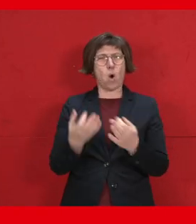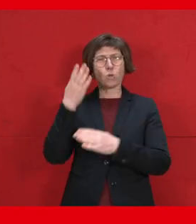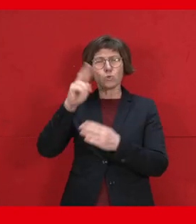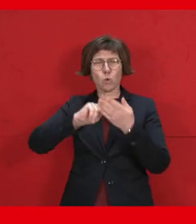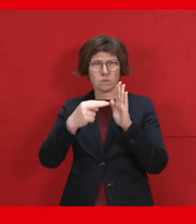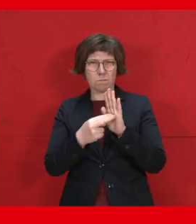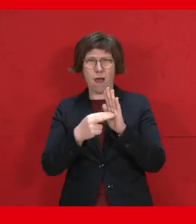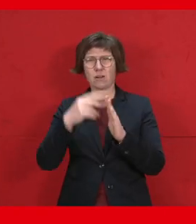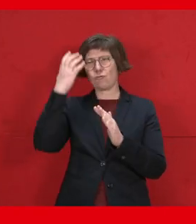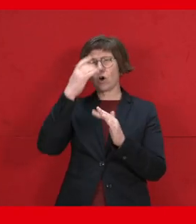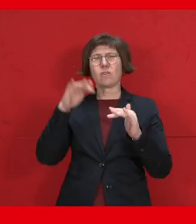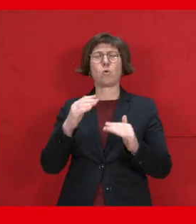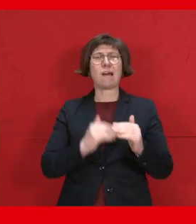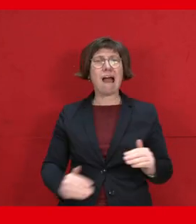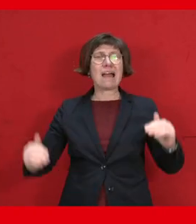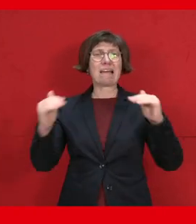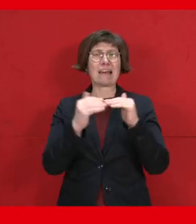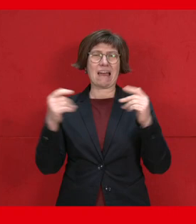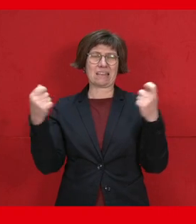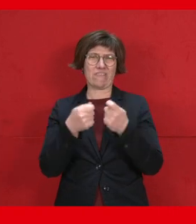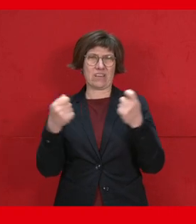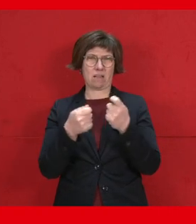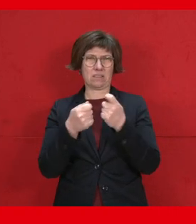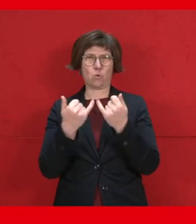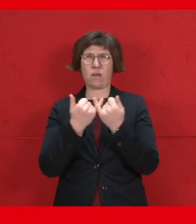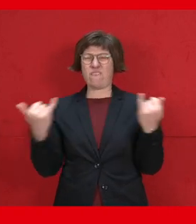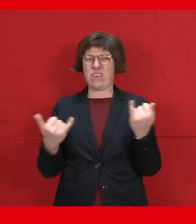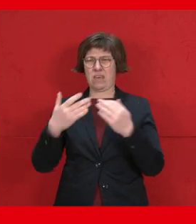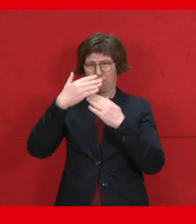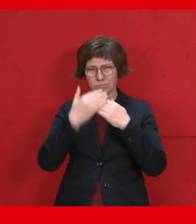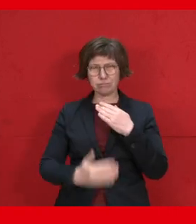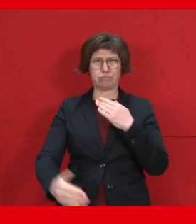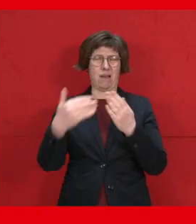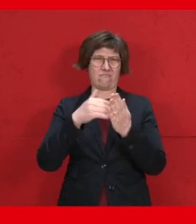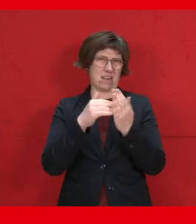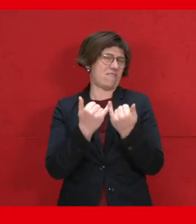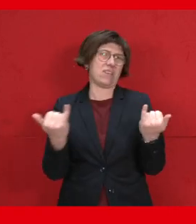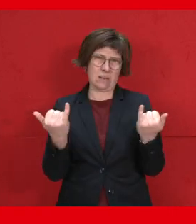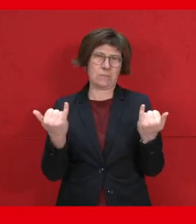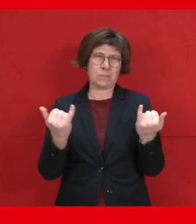und eine Vorstellung von einer gerechten Finanzierung, wie wir das zu Wege stellen und zu Wege bringen.